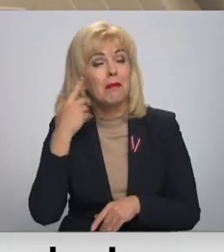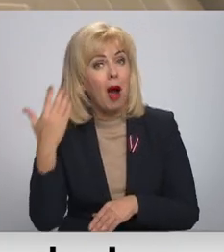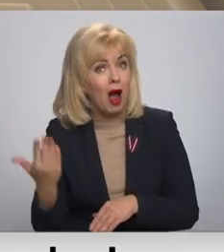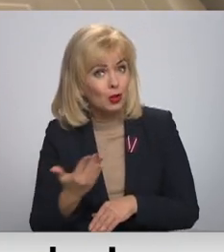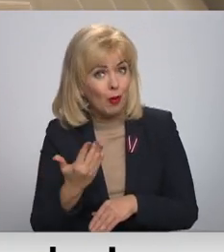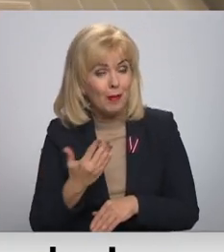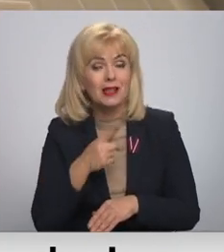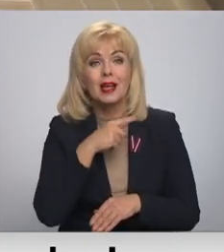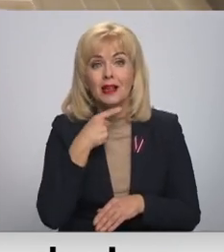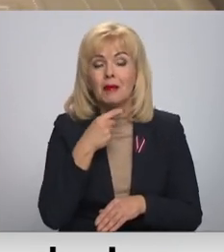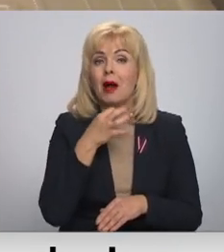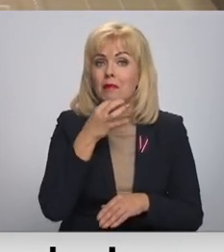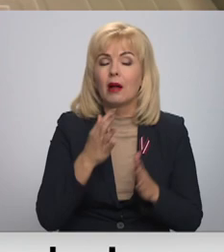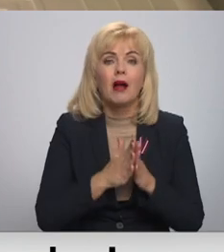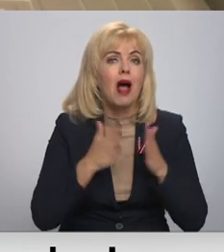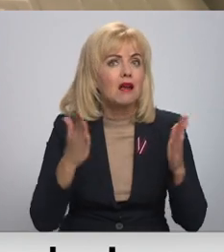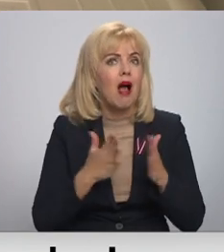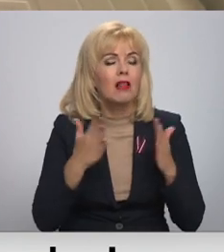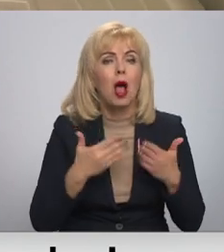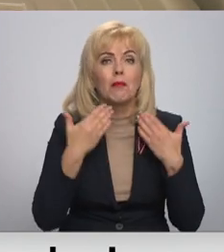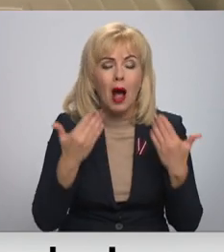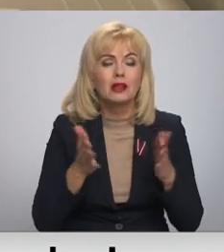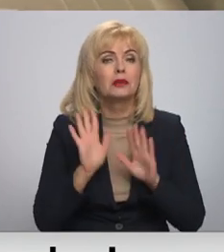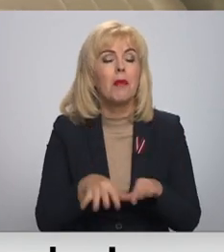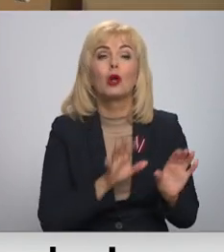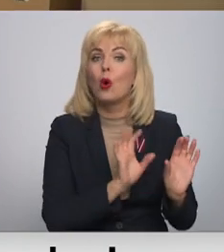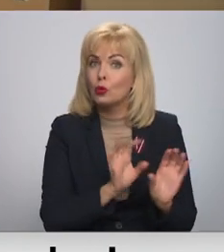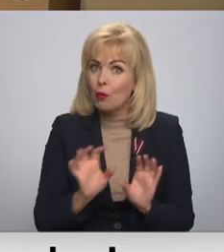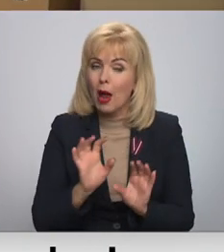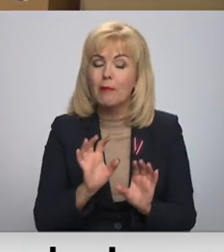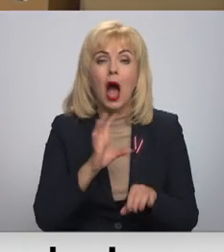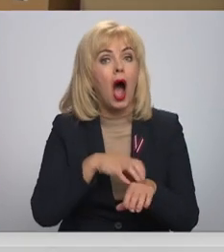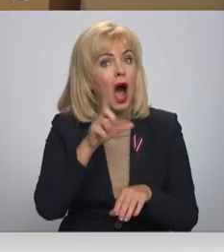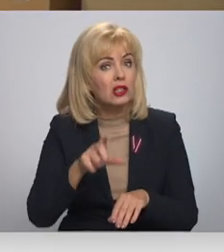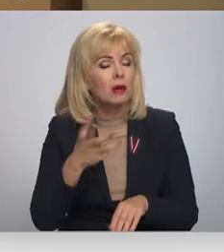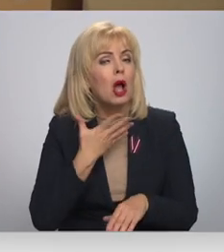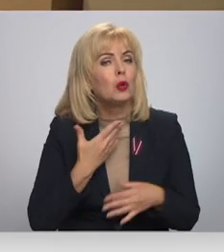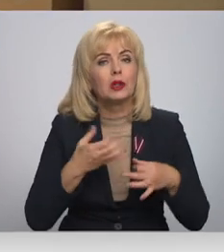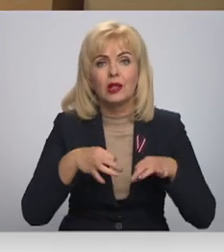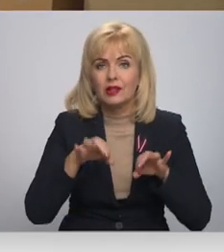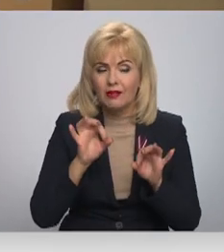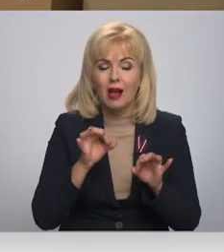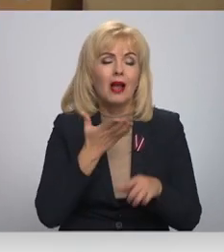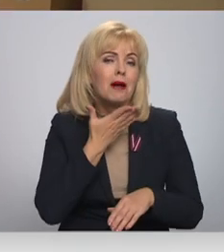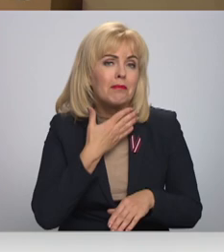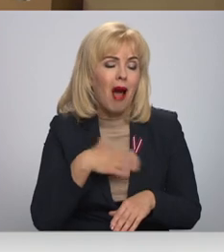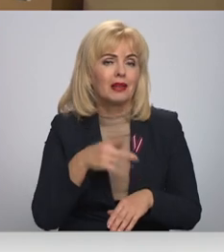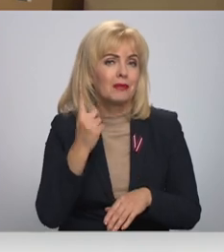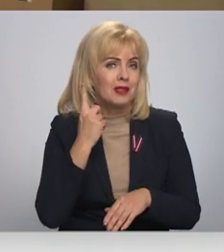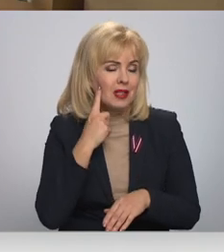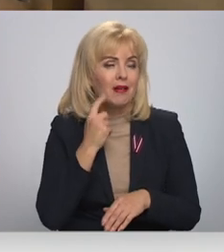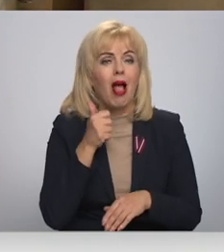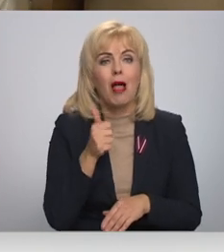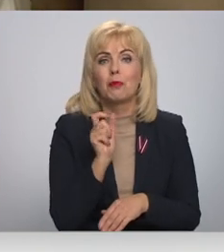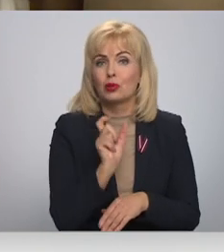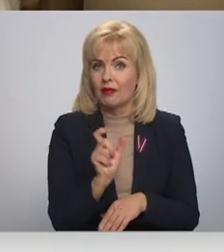Jā, gribam īstenībā pateikt lielu paldies par rūpēm par mediķiem. Protams, tas ir ļoti svarīgi. Ir patīkama, ka atbalsts, ir patīkama dzirdēt labus